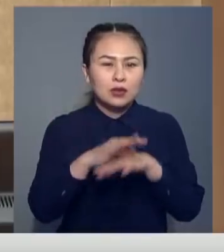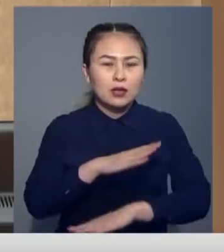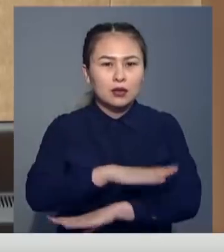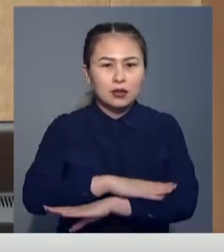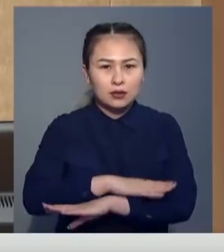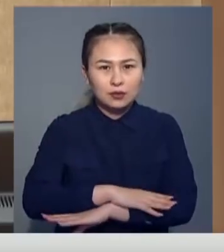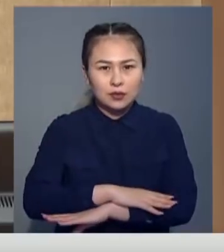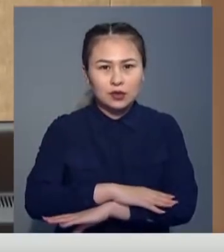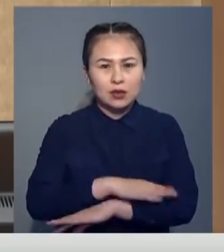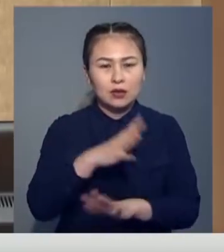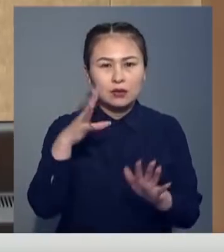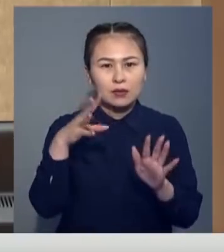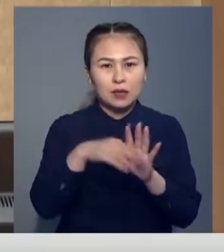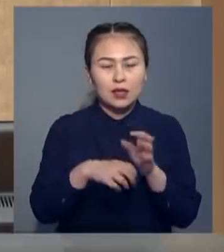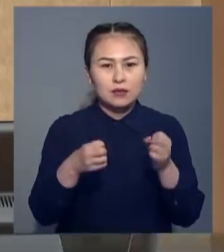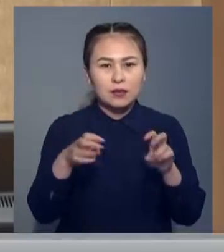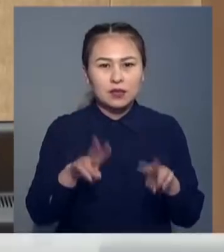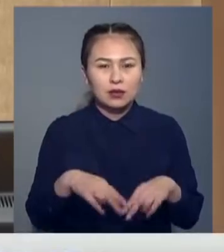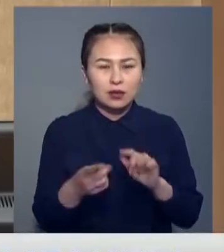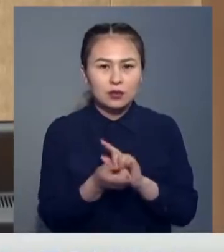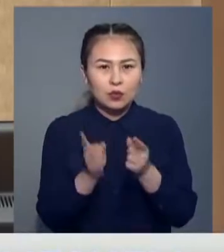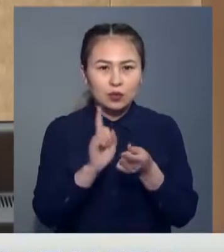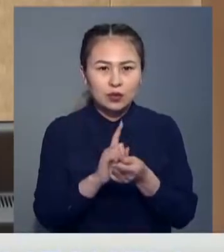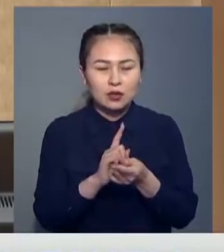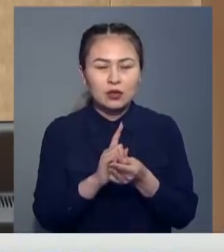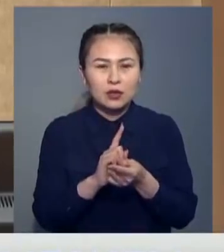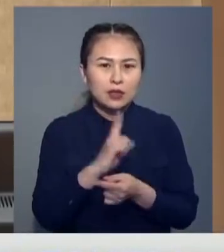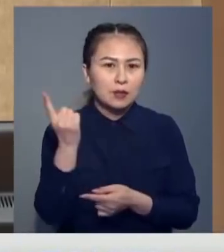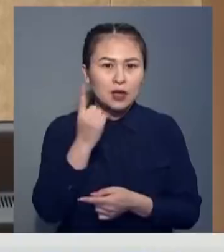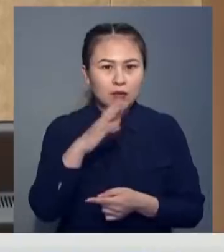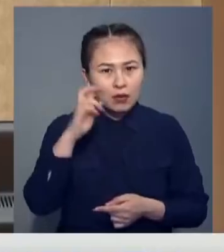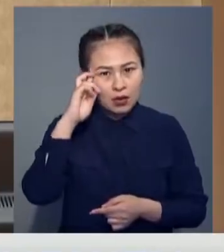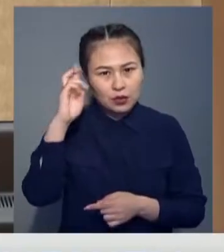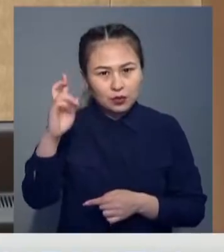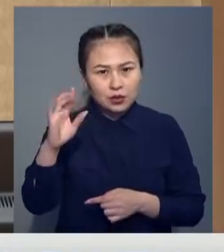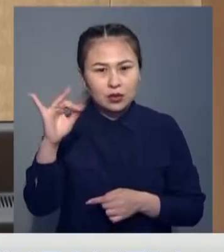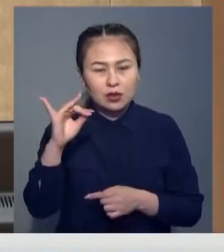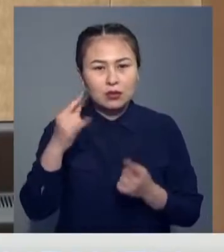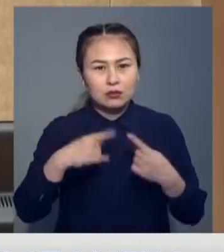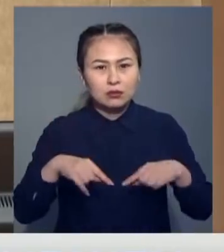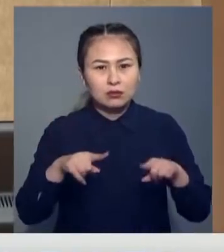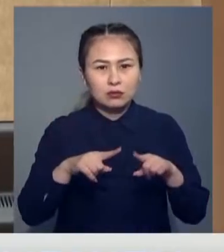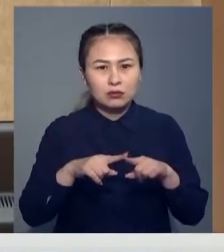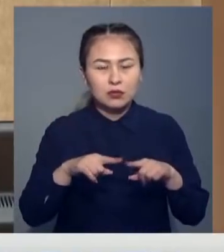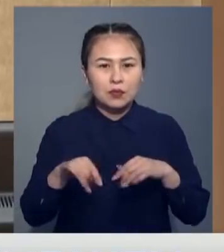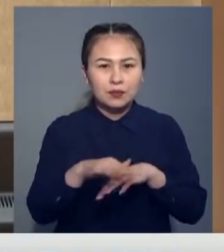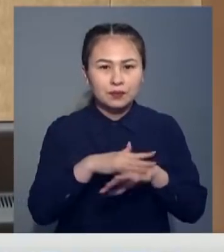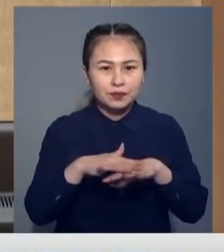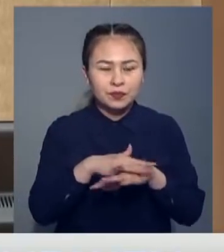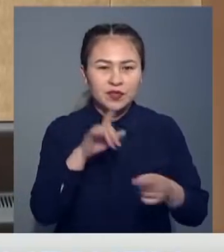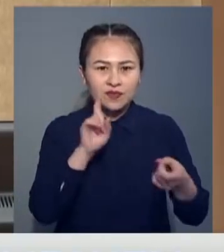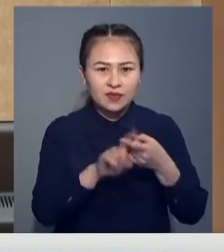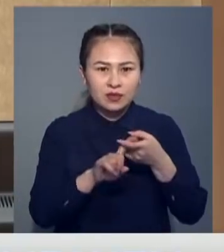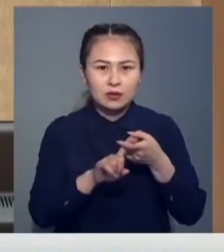мәжілісте енгізілген өзгерістер ең алдымен мемлекеттік органдардың халықпен